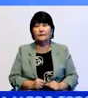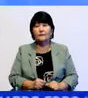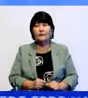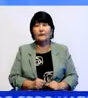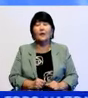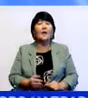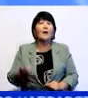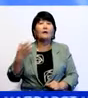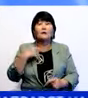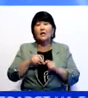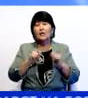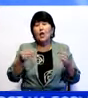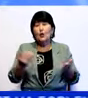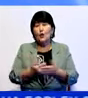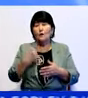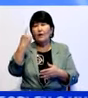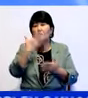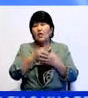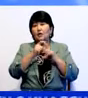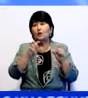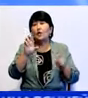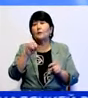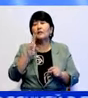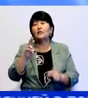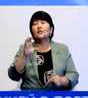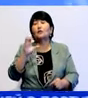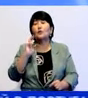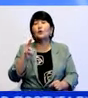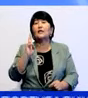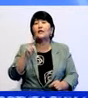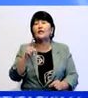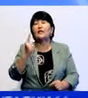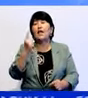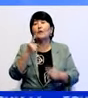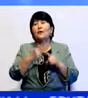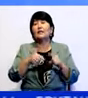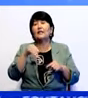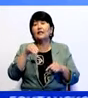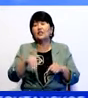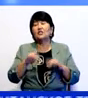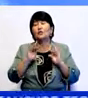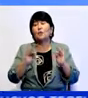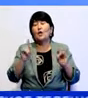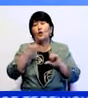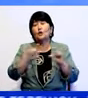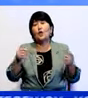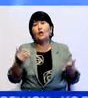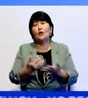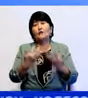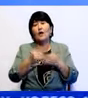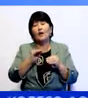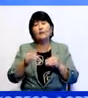кызылорде открылась новая частная школа байтерек сколки и z на полторы тысячи мест школа оснащена новейшим оборудованием